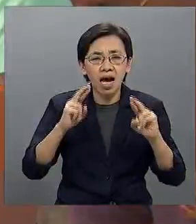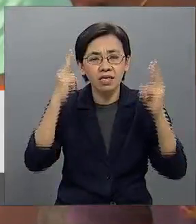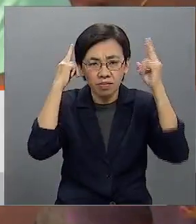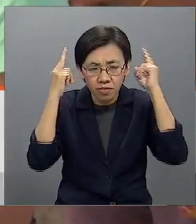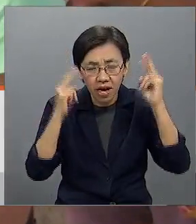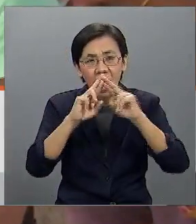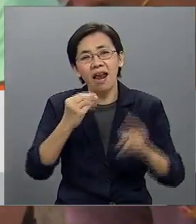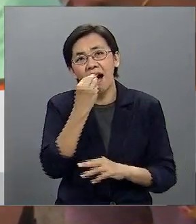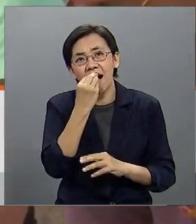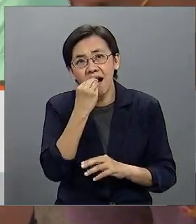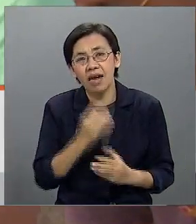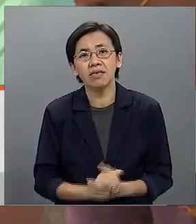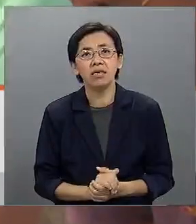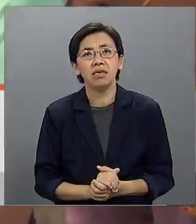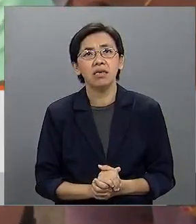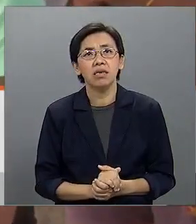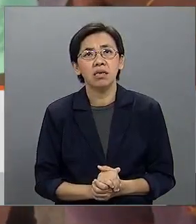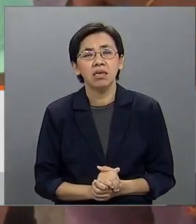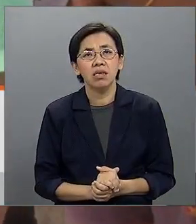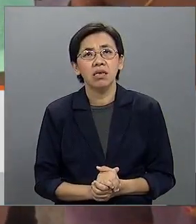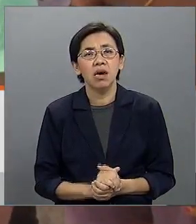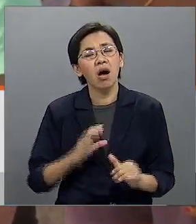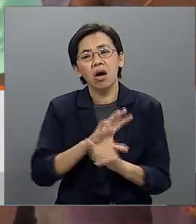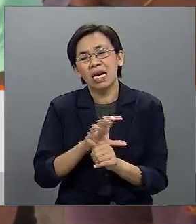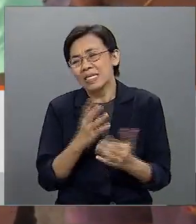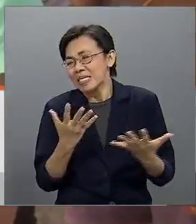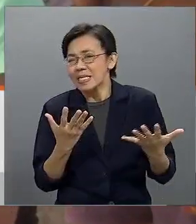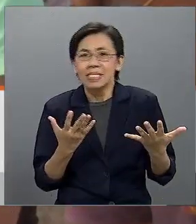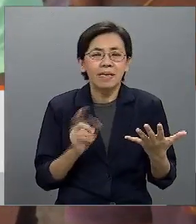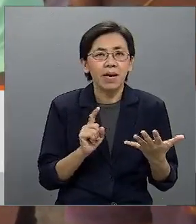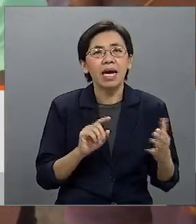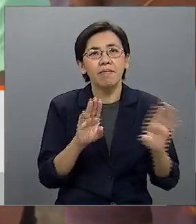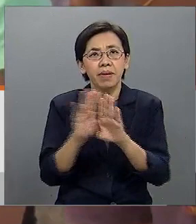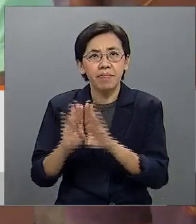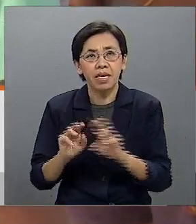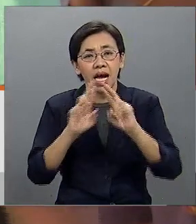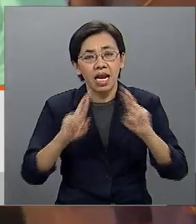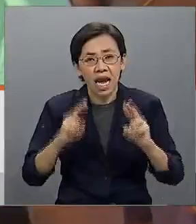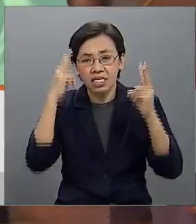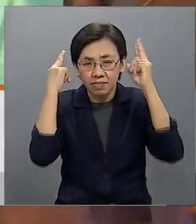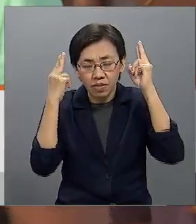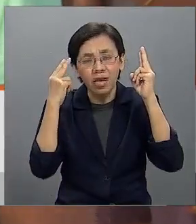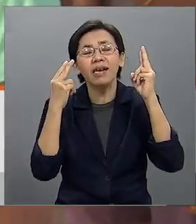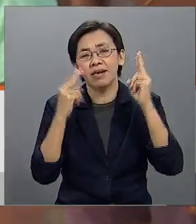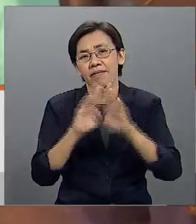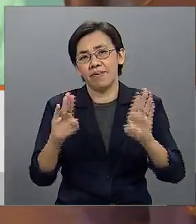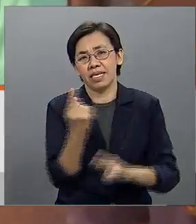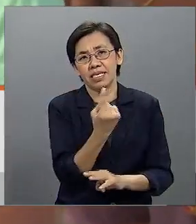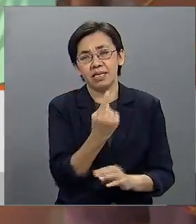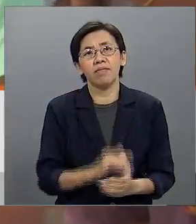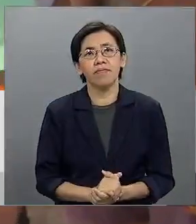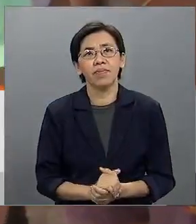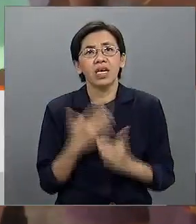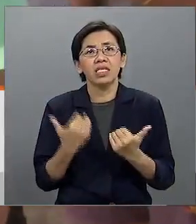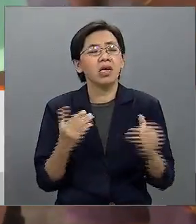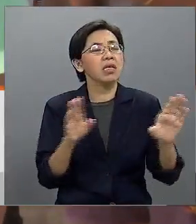ตอนนี้ก็ปิดหมดแล้วร้านเสริมสวยก็เปิดอยู่ที่เดียวแต่ว่าตอนนี้ก็เหมือนกับปิด